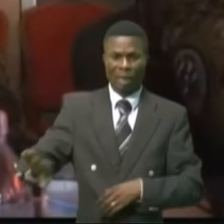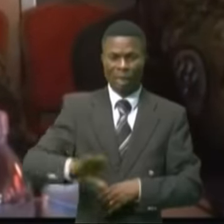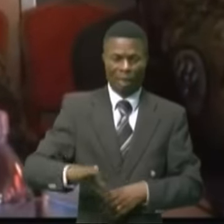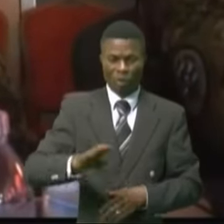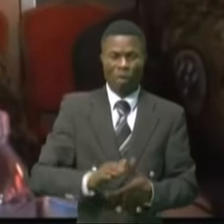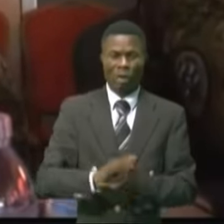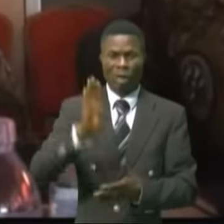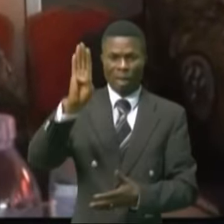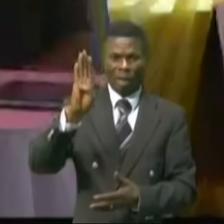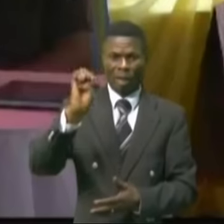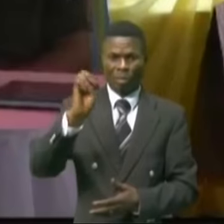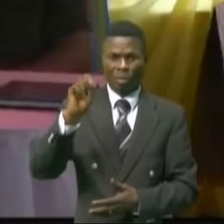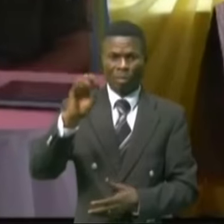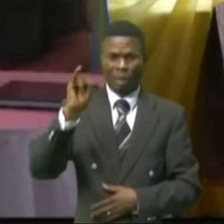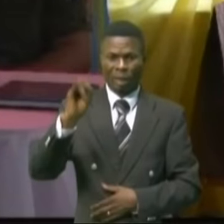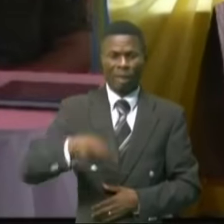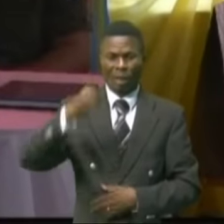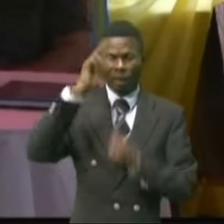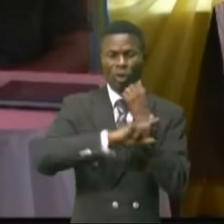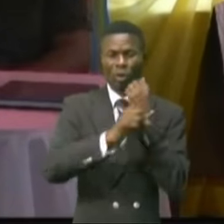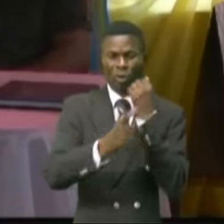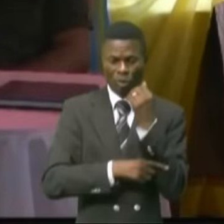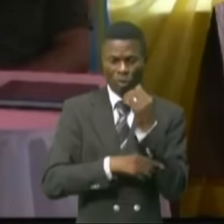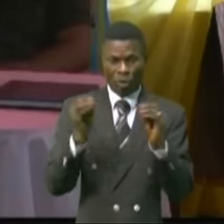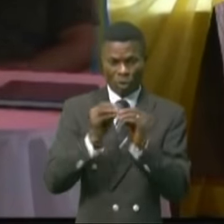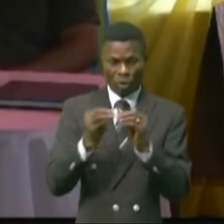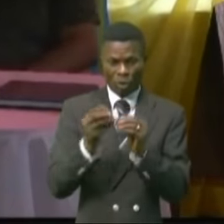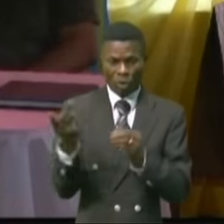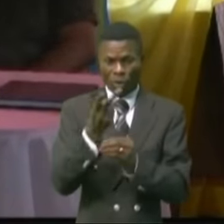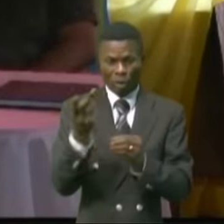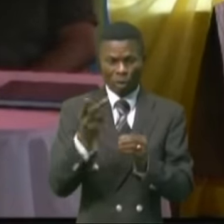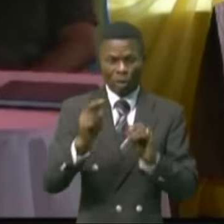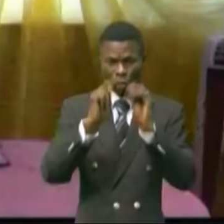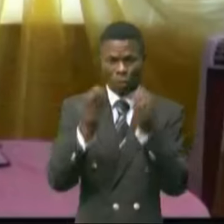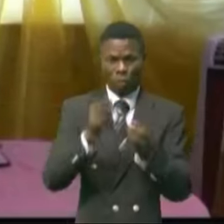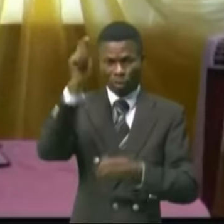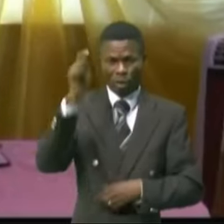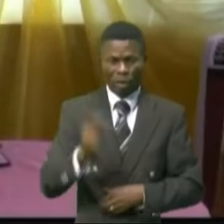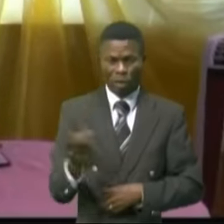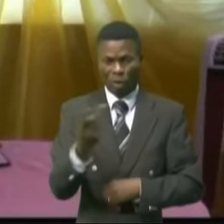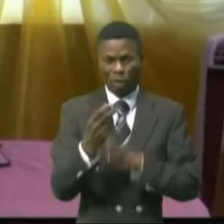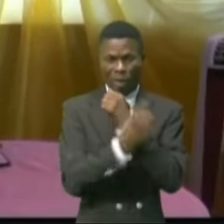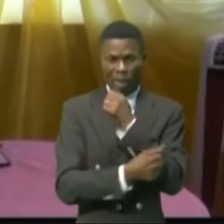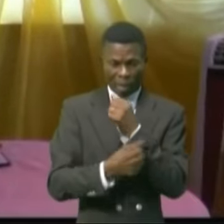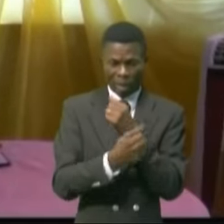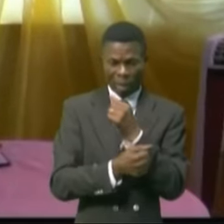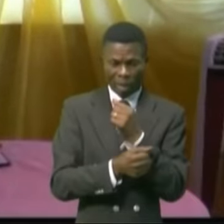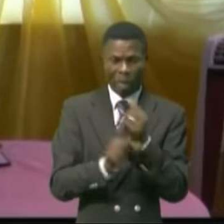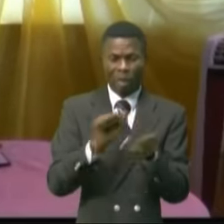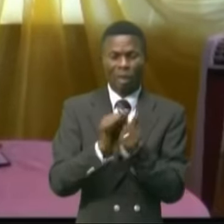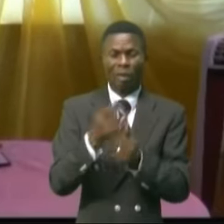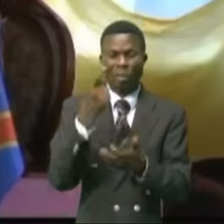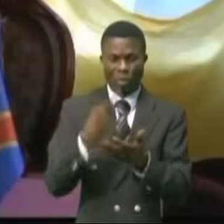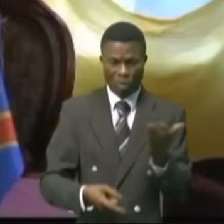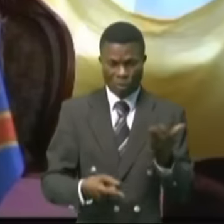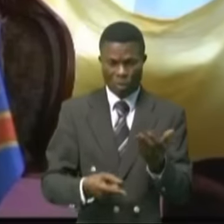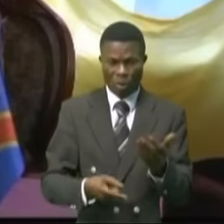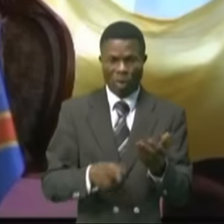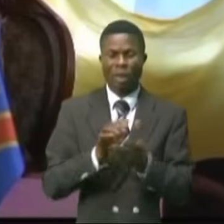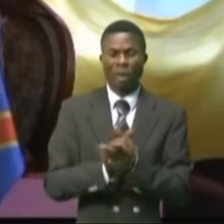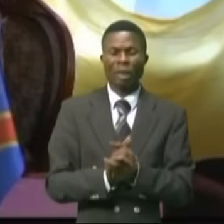Nord Kivu et des Roumanie-Touri. Cette réunion, co-présidée par les générales d'armée Tchouwe Songesha Christian et les générales d'armée